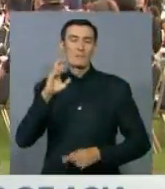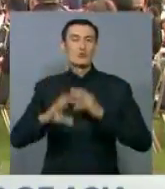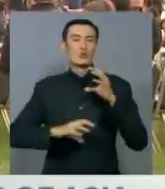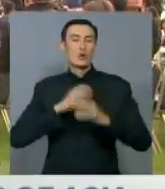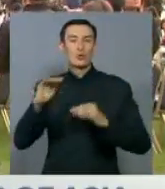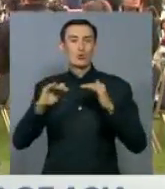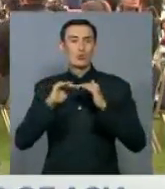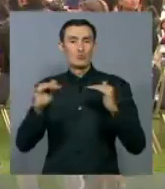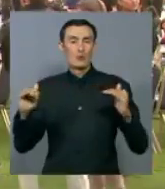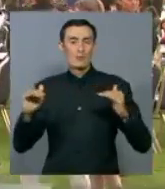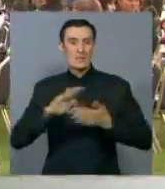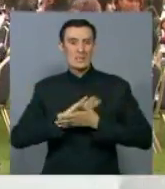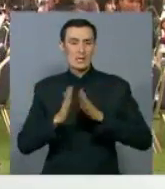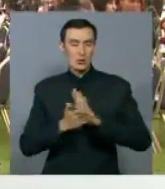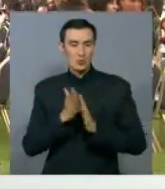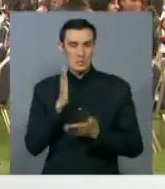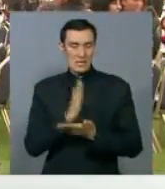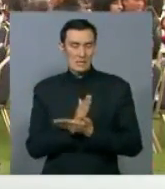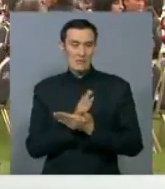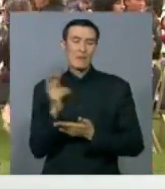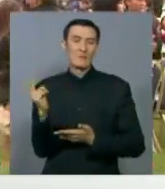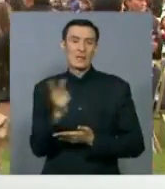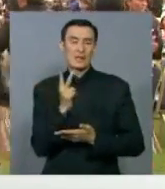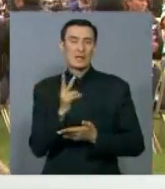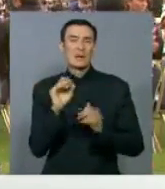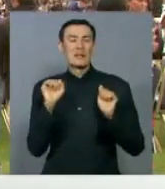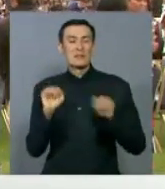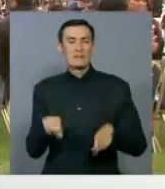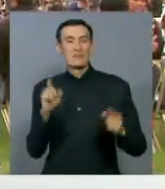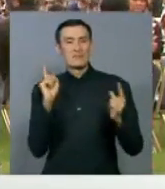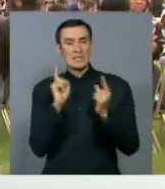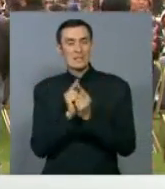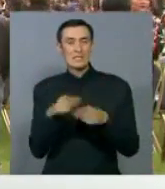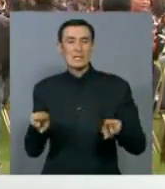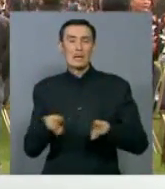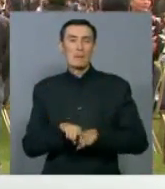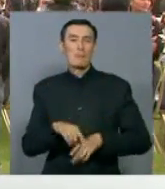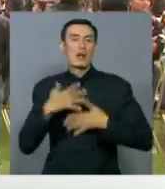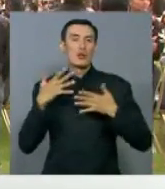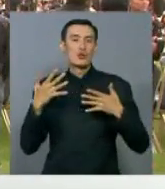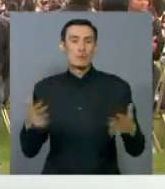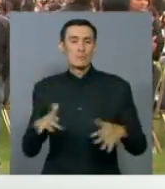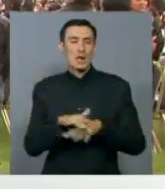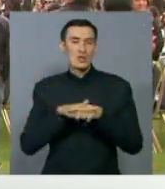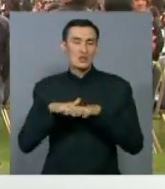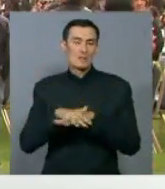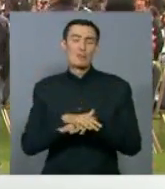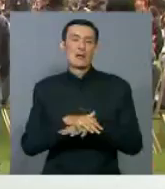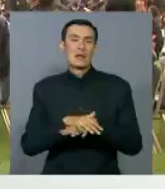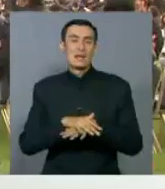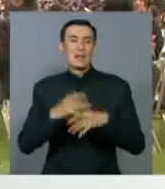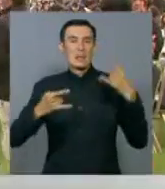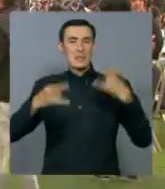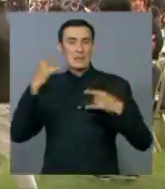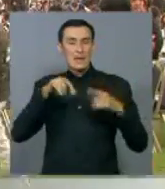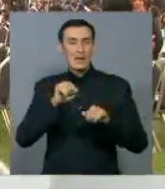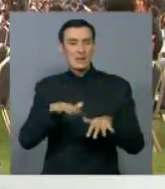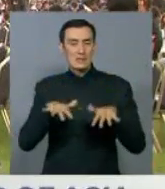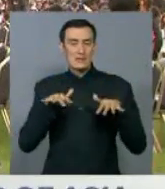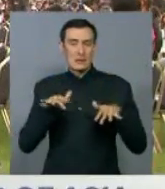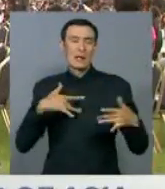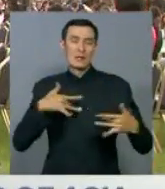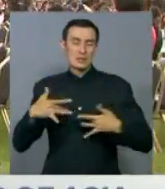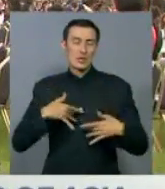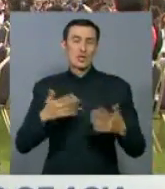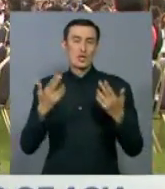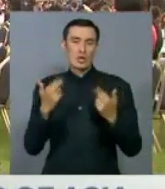международный уровень и статус, во-вторых, возможность встретиться с таким огромным количеством телезрителей, зрителей концерта, ну и, конечно